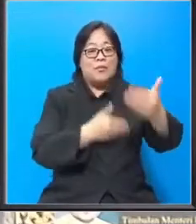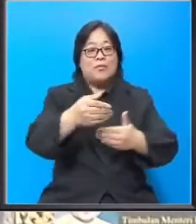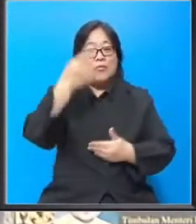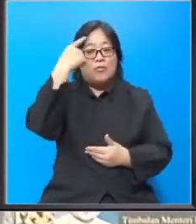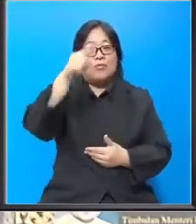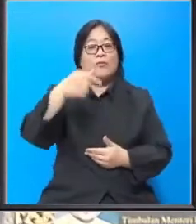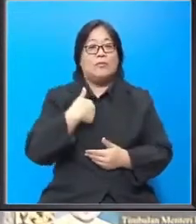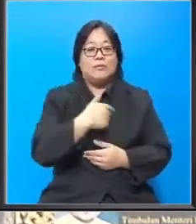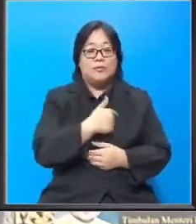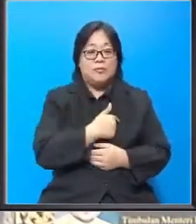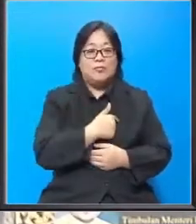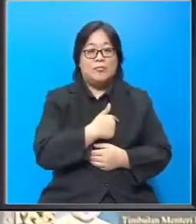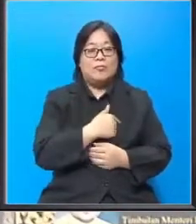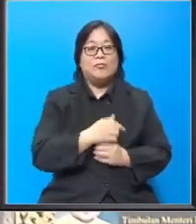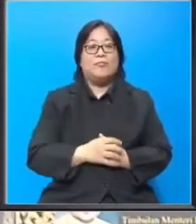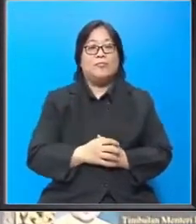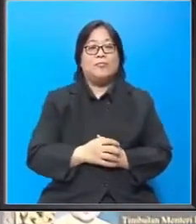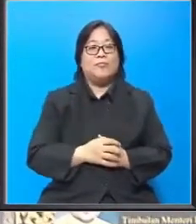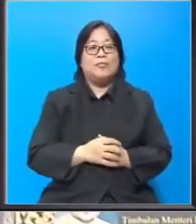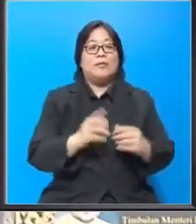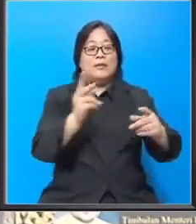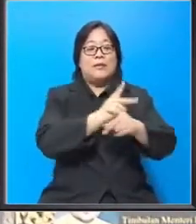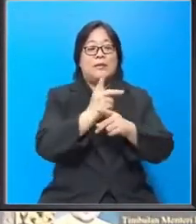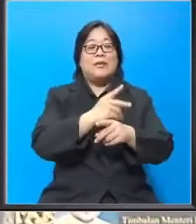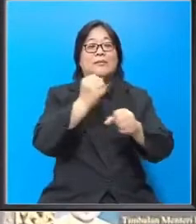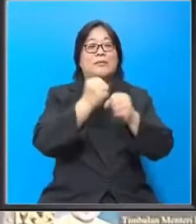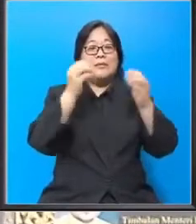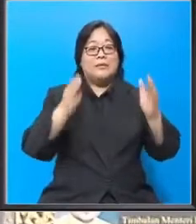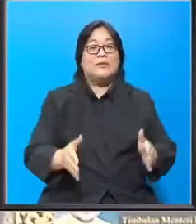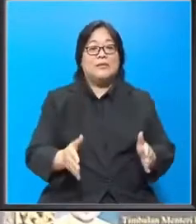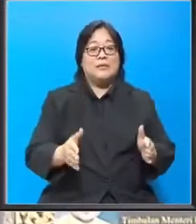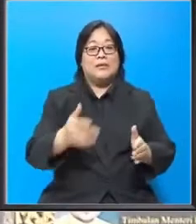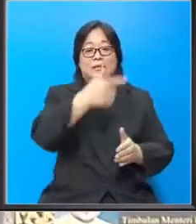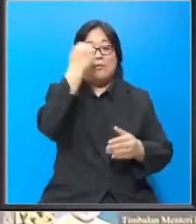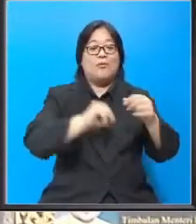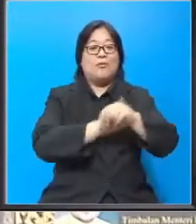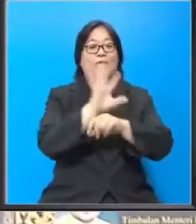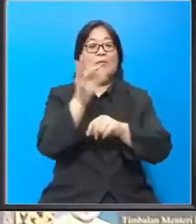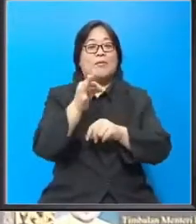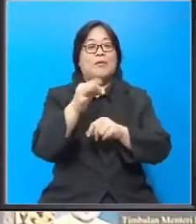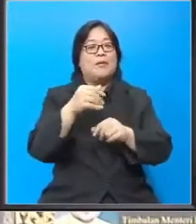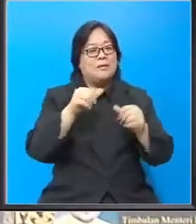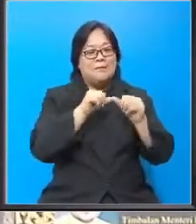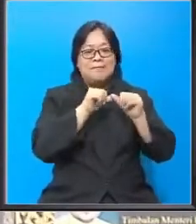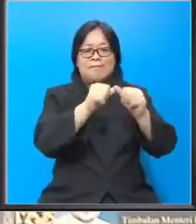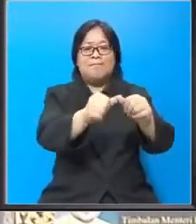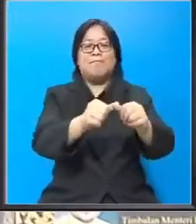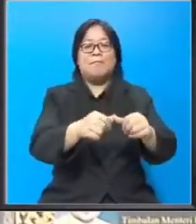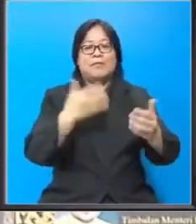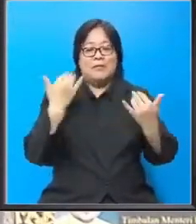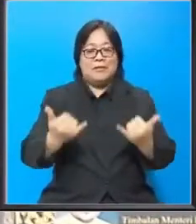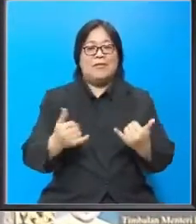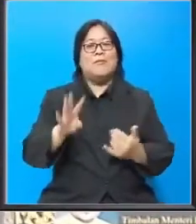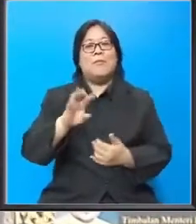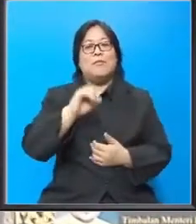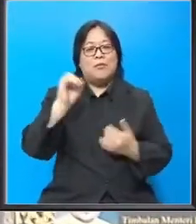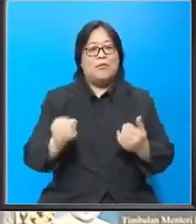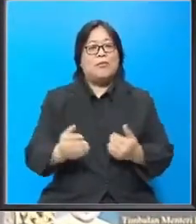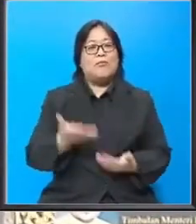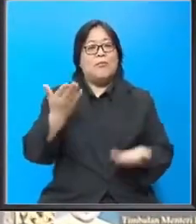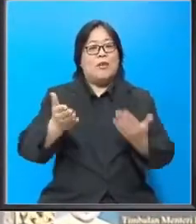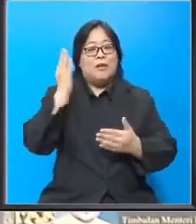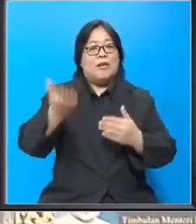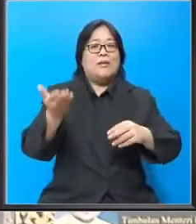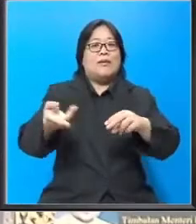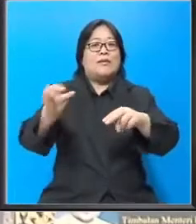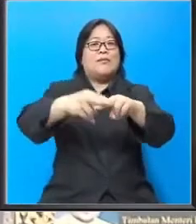untuk kita membela pekerja-pekerja yang disebabkan commissionis terus pelaku stakat sekarang oke Pak produsen